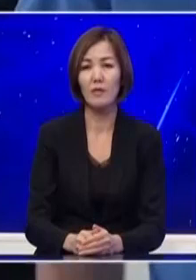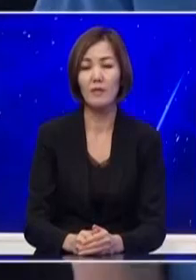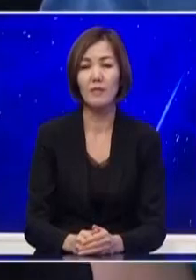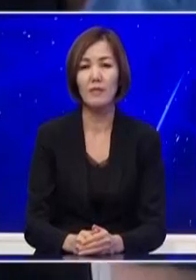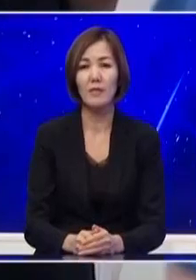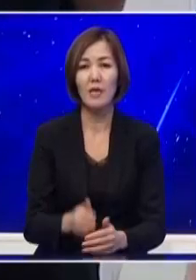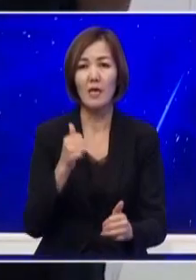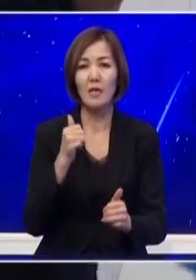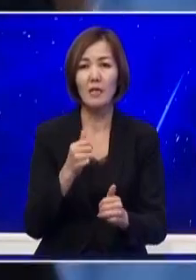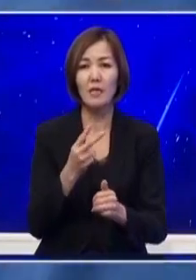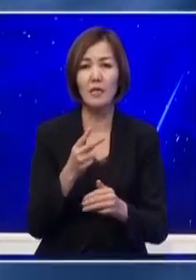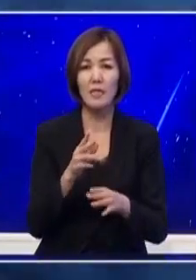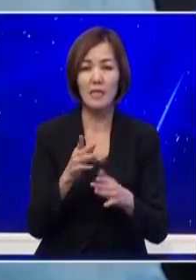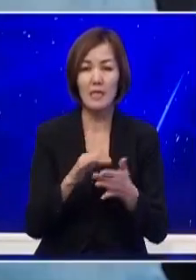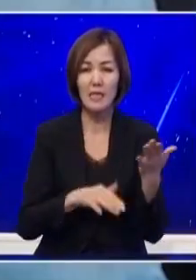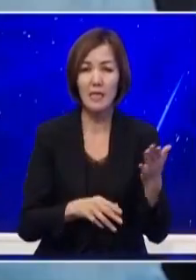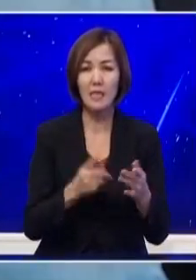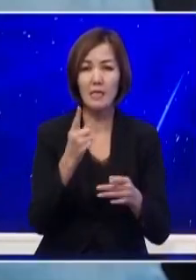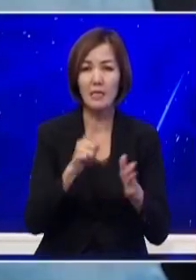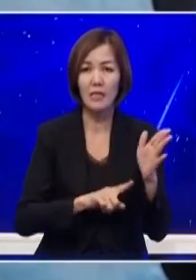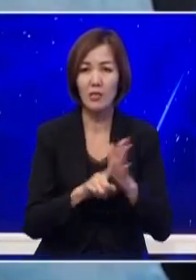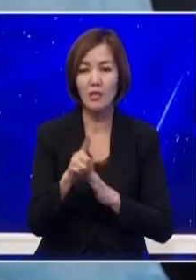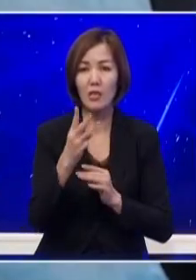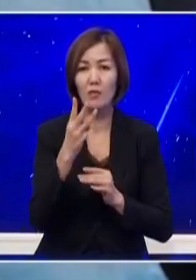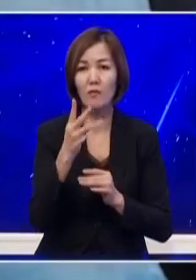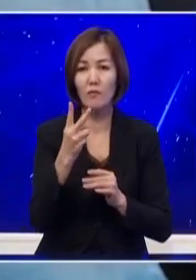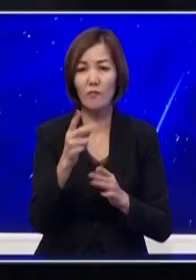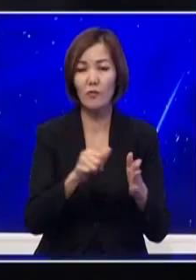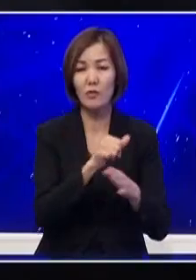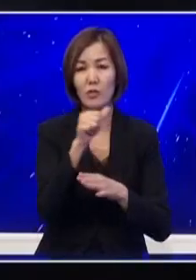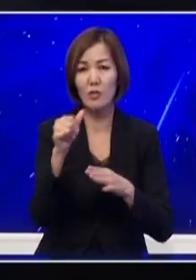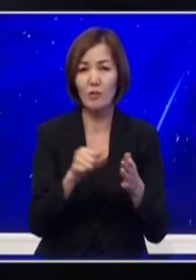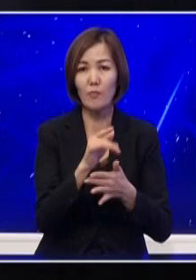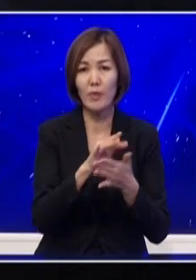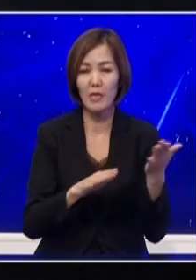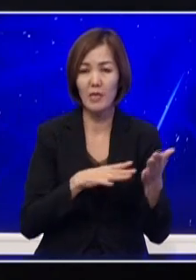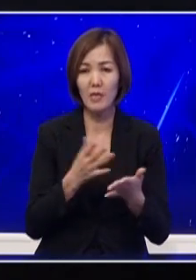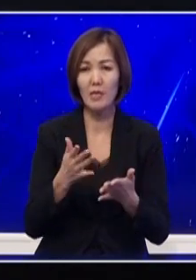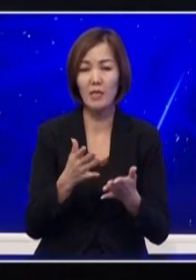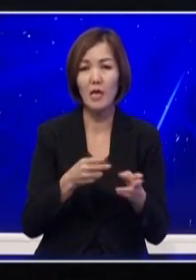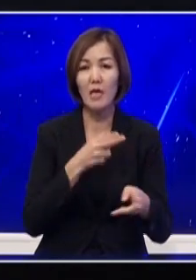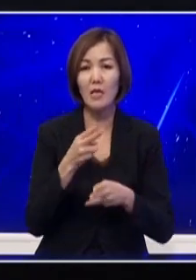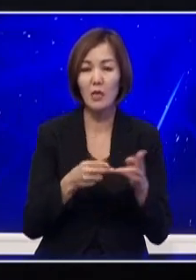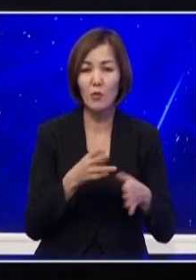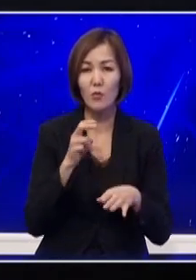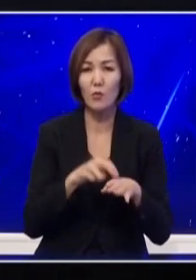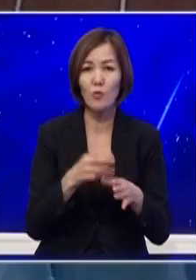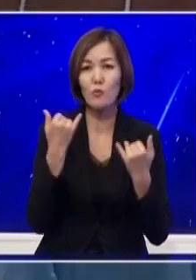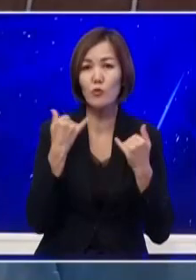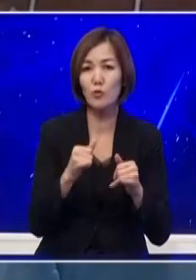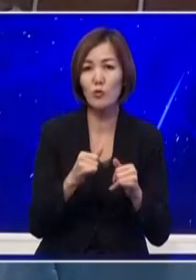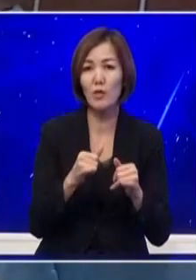трех операций длилась от 1 до 2,5 часов. Волшебные руки талантливого хирурга в очередной раз творят чудо.